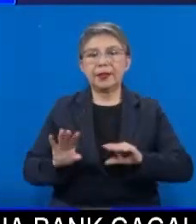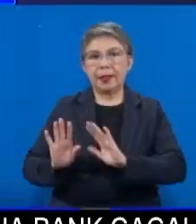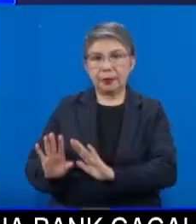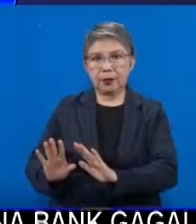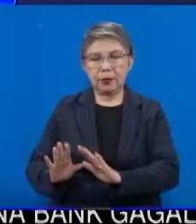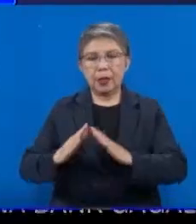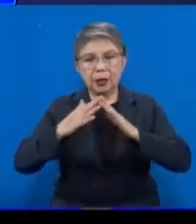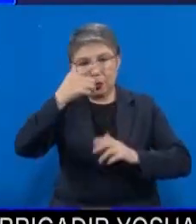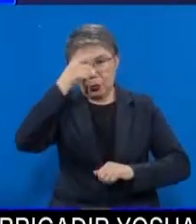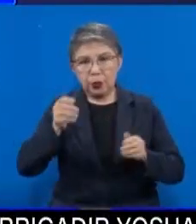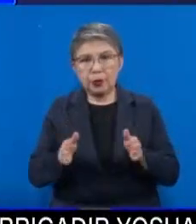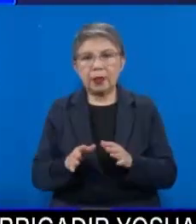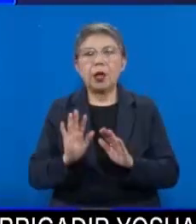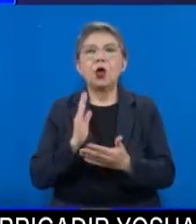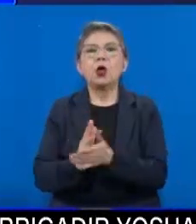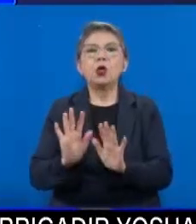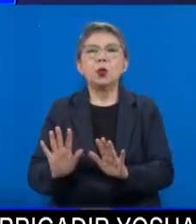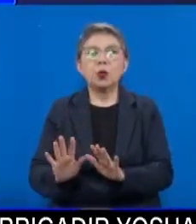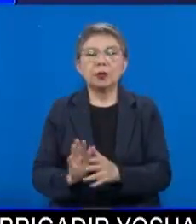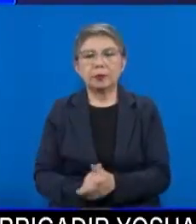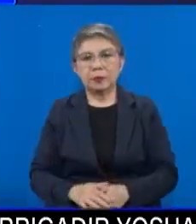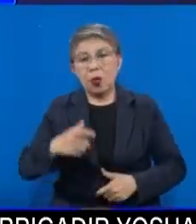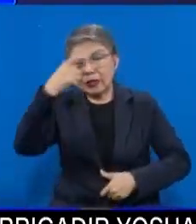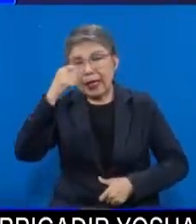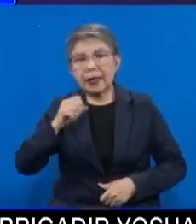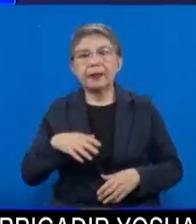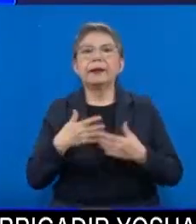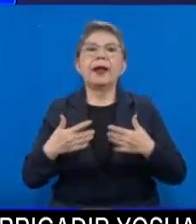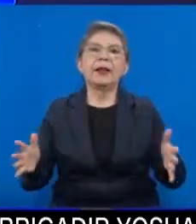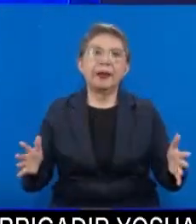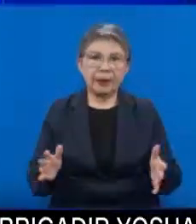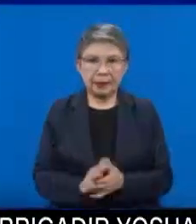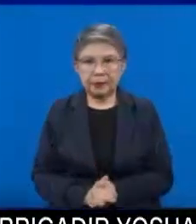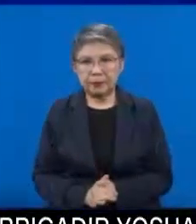puskesmas lumpuh, pasien yang hendak berobat pun terlantar.